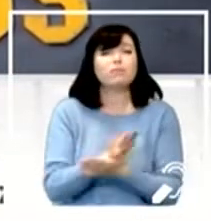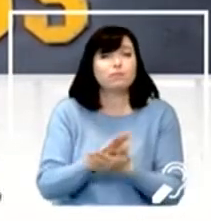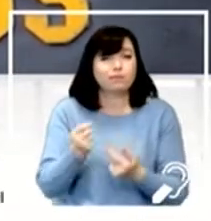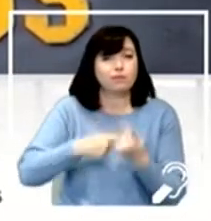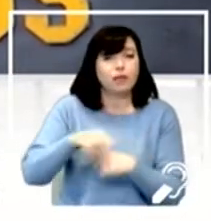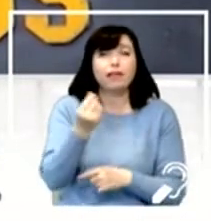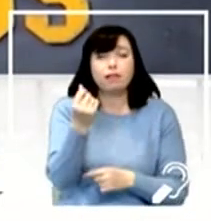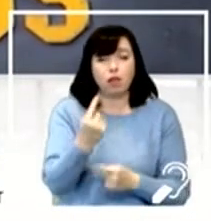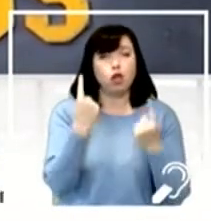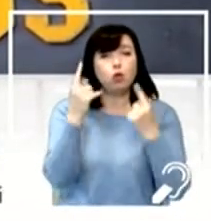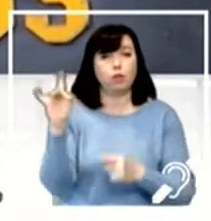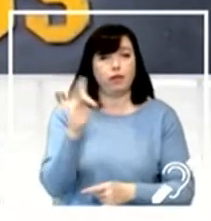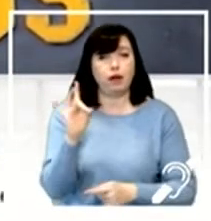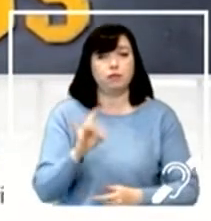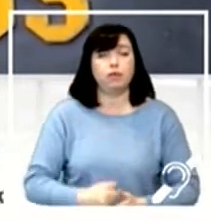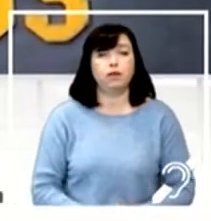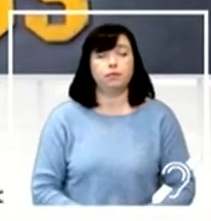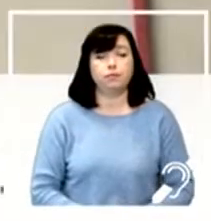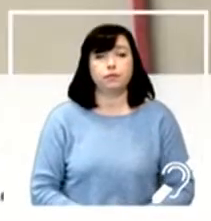mari.